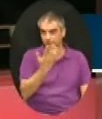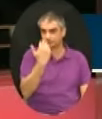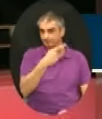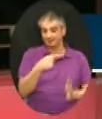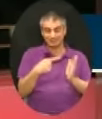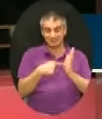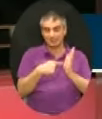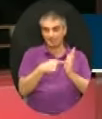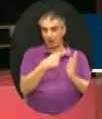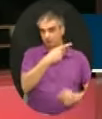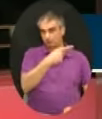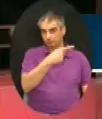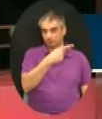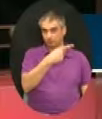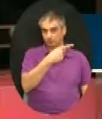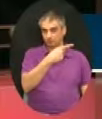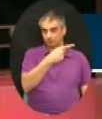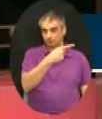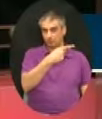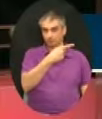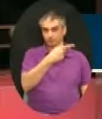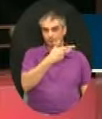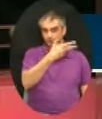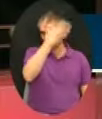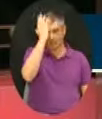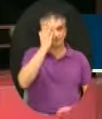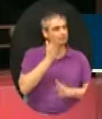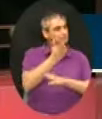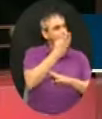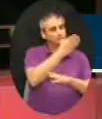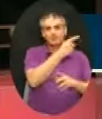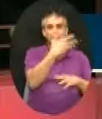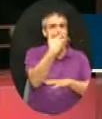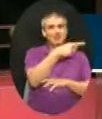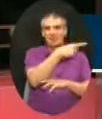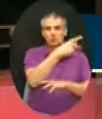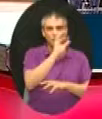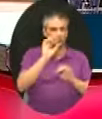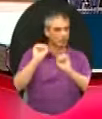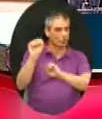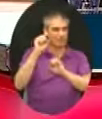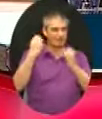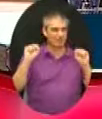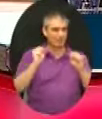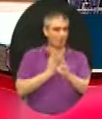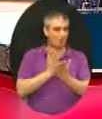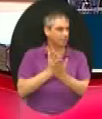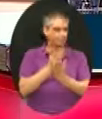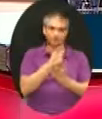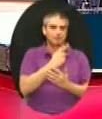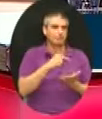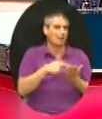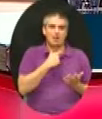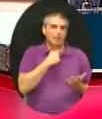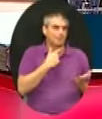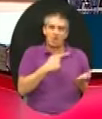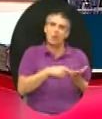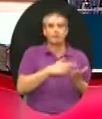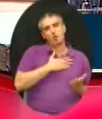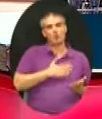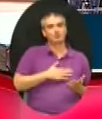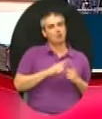שבה טראמפ הלך למדינות לכאורה כחולות, זה כי אין לו ברירה. לא מאיזושהי בחירה